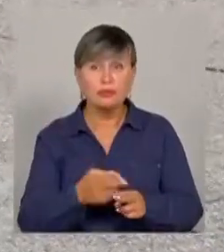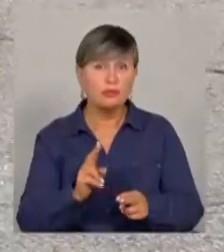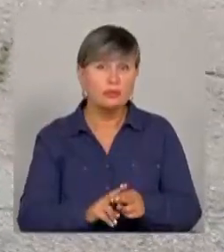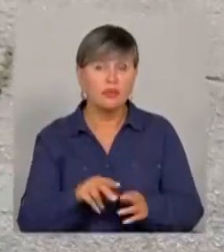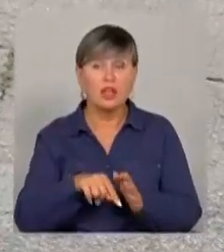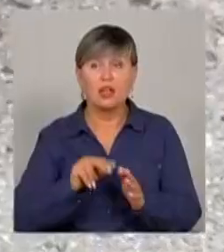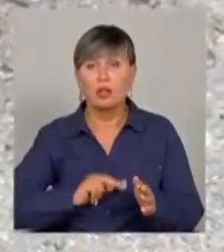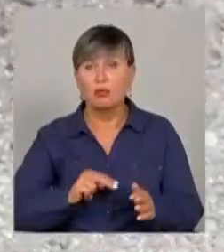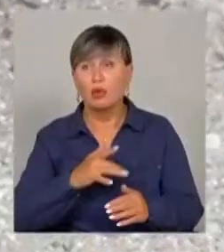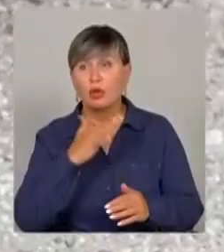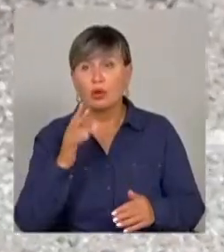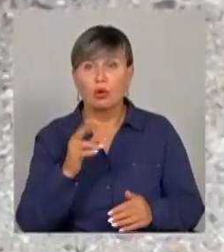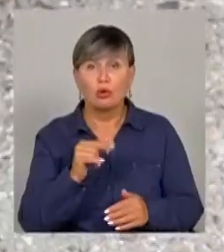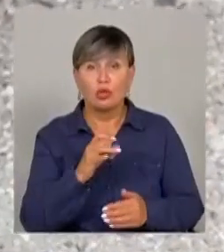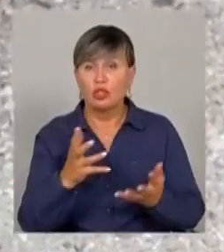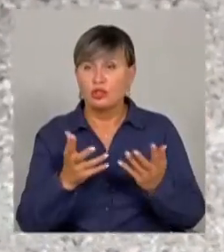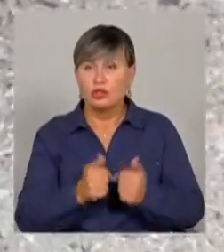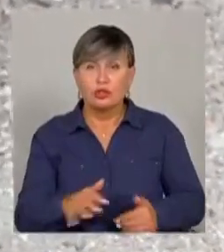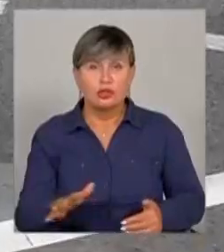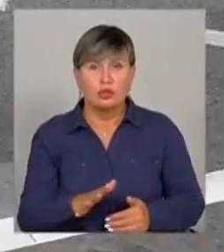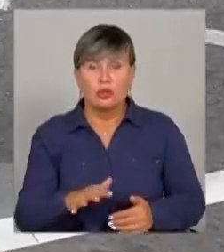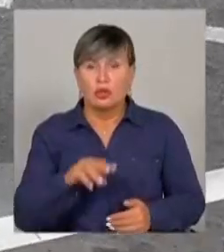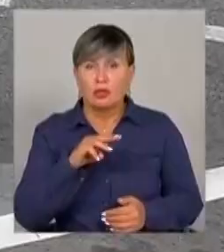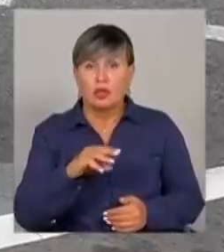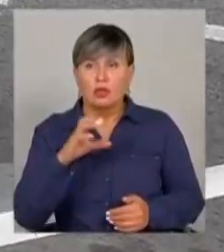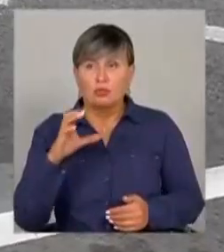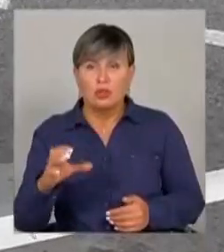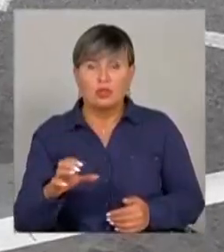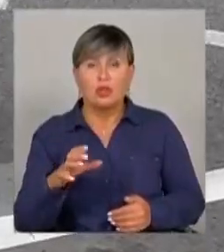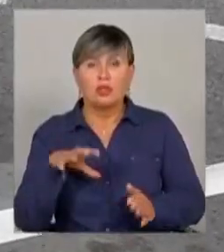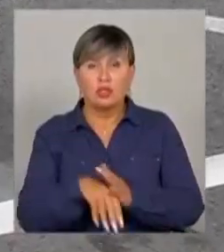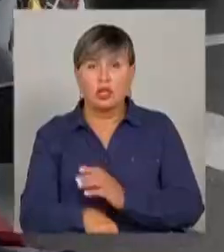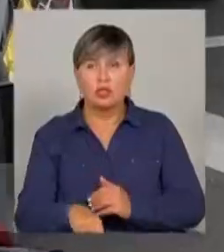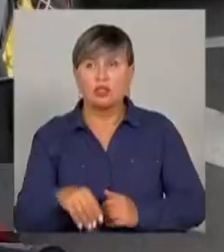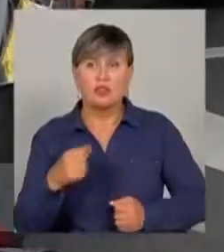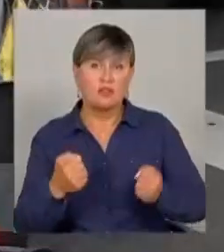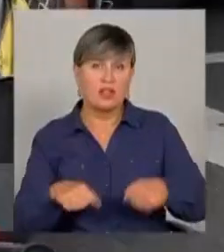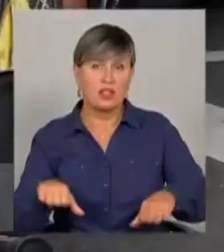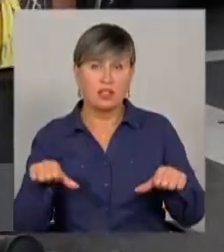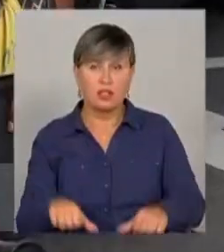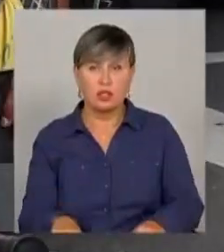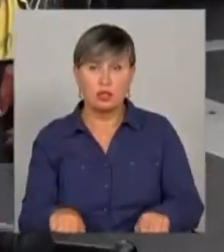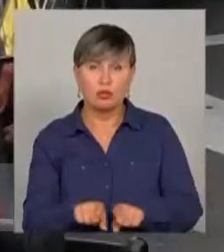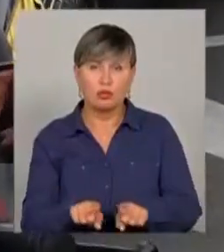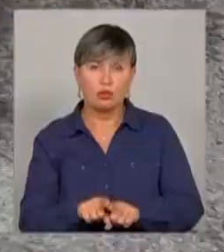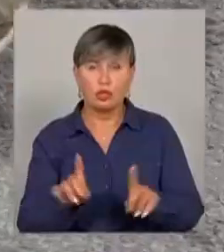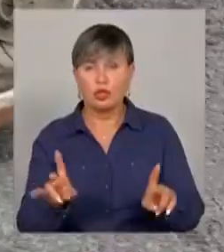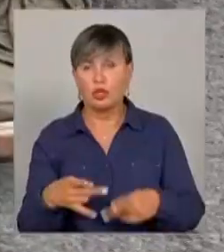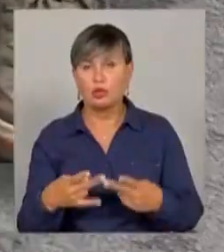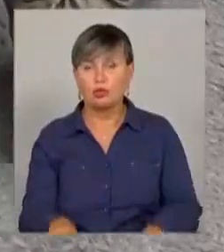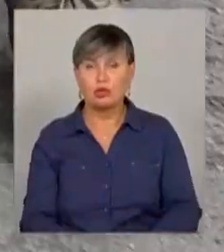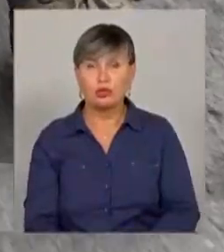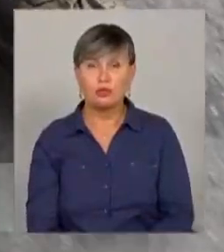кстати, работают многие курьеры, не считаются транспортным средством. А значит, наличие водительского удостоверения в этом случае не